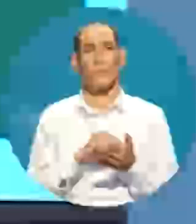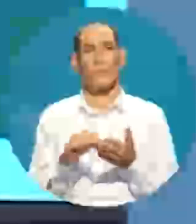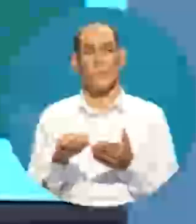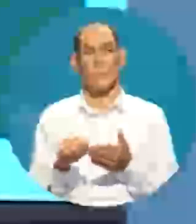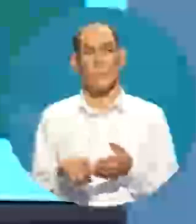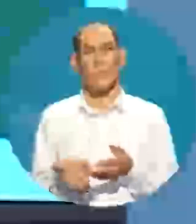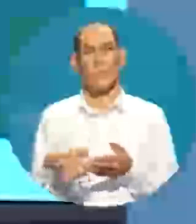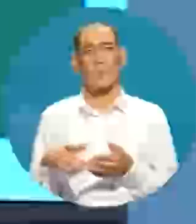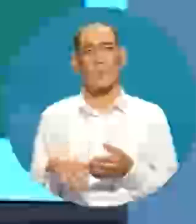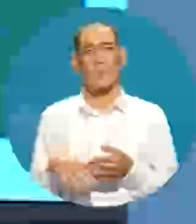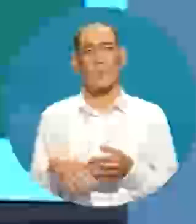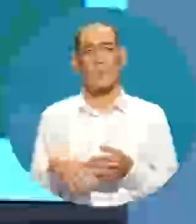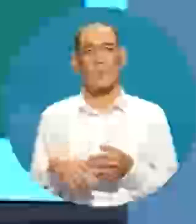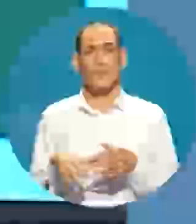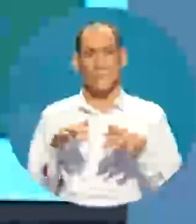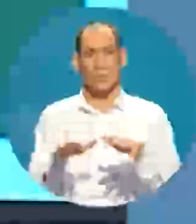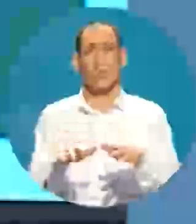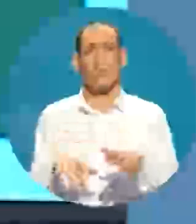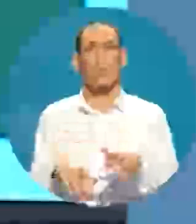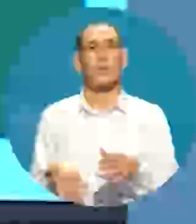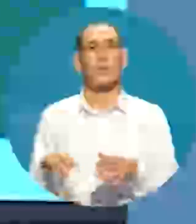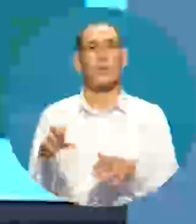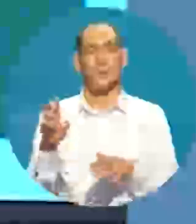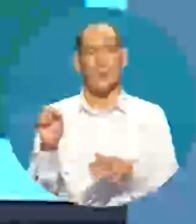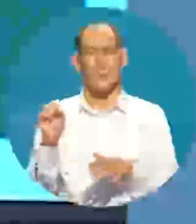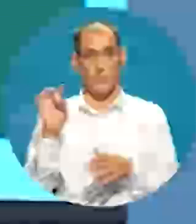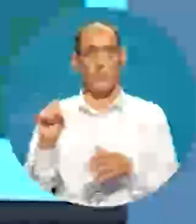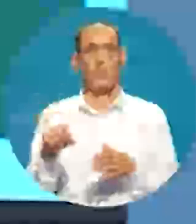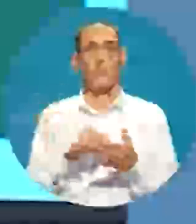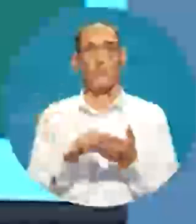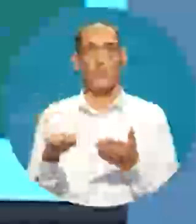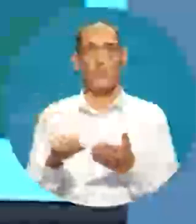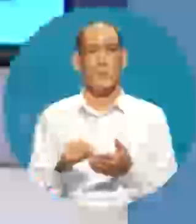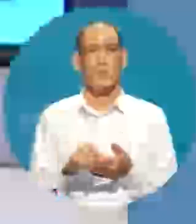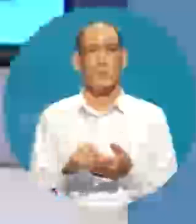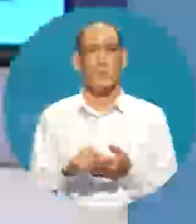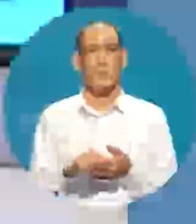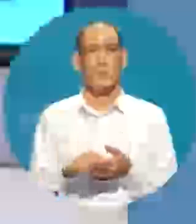Osı tek arğı sızıqpenin paydalanıp, bizler harflerdi jazamız.